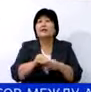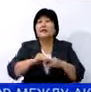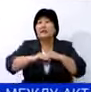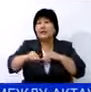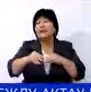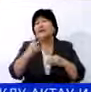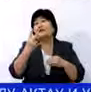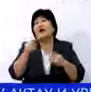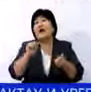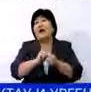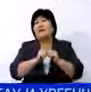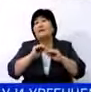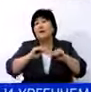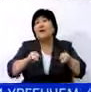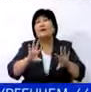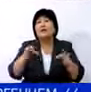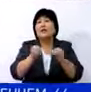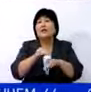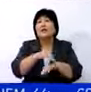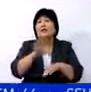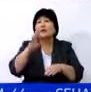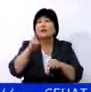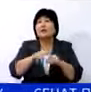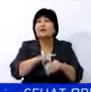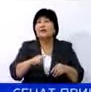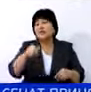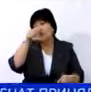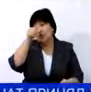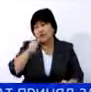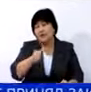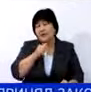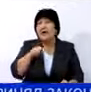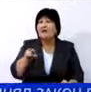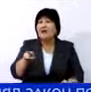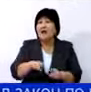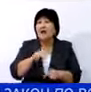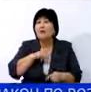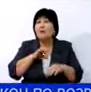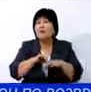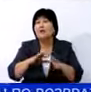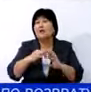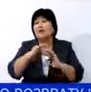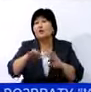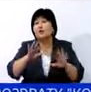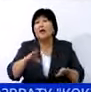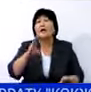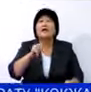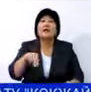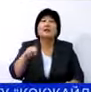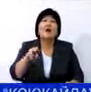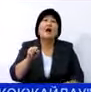2 заасфальтированы. Остальные 10 улиц будут завершены в течение месяца. Такая же работа ведется и в населенном пункте